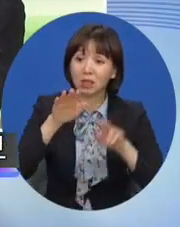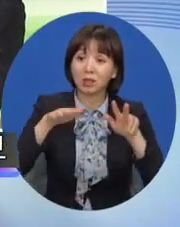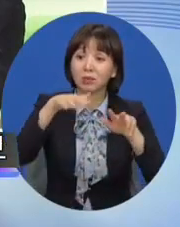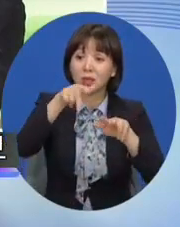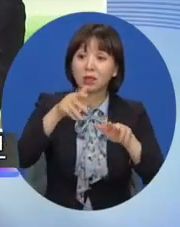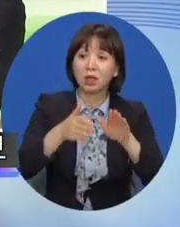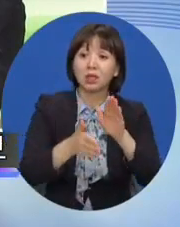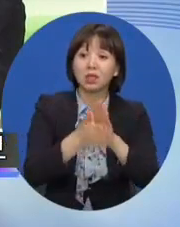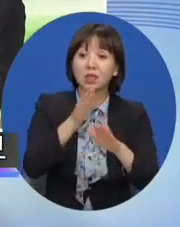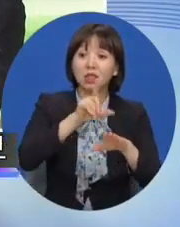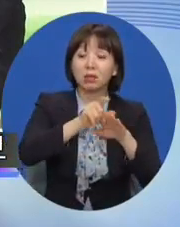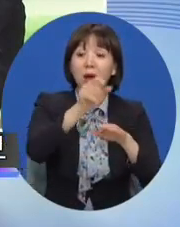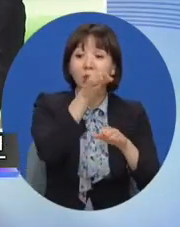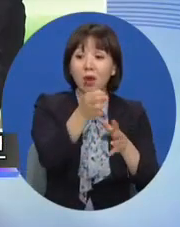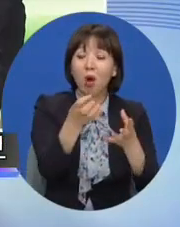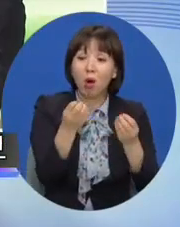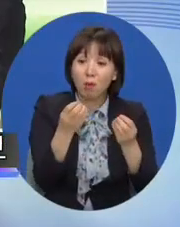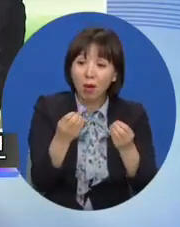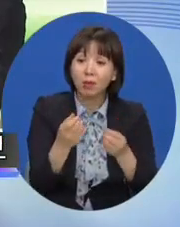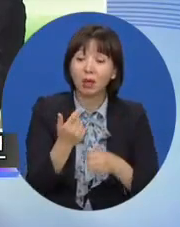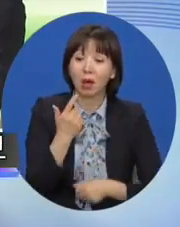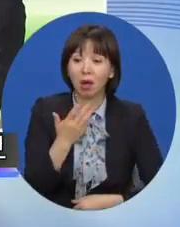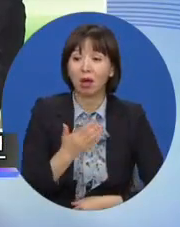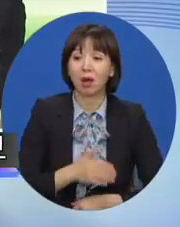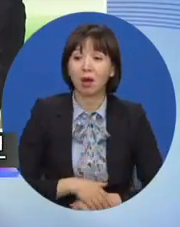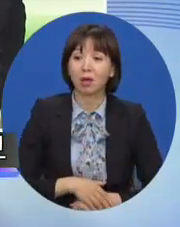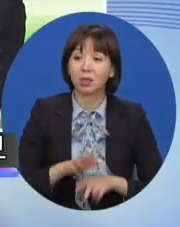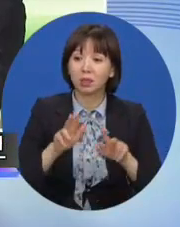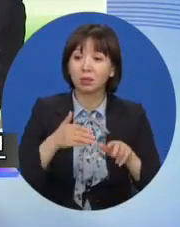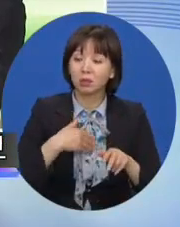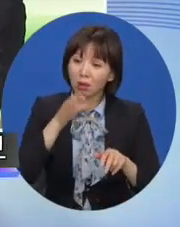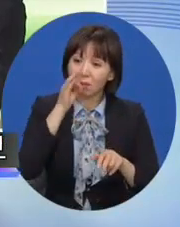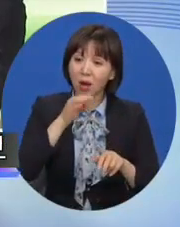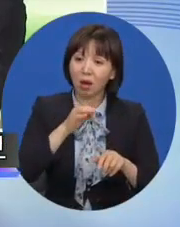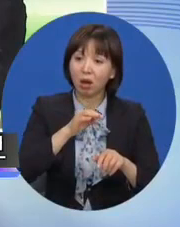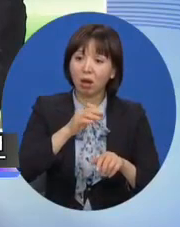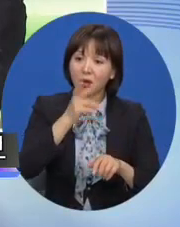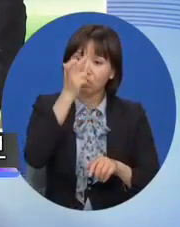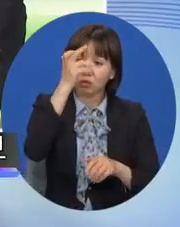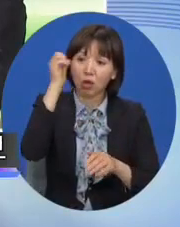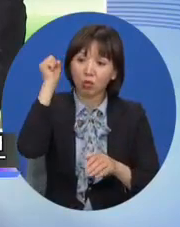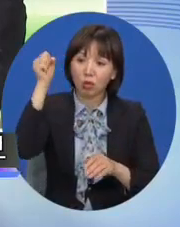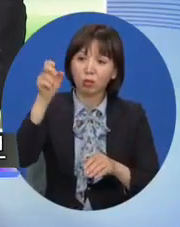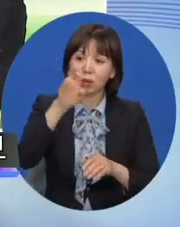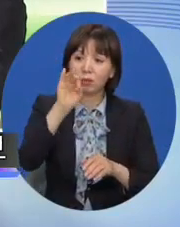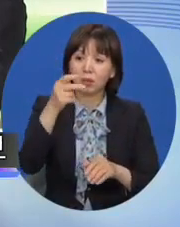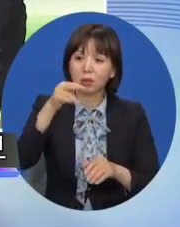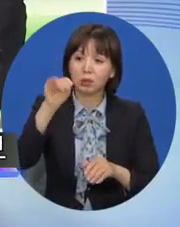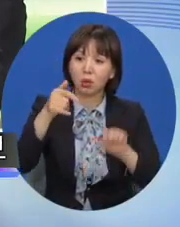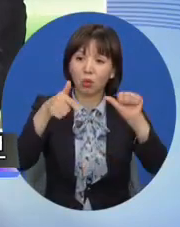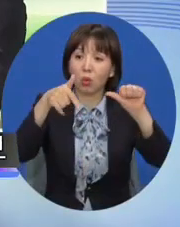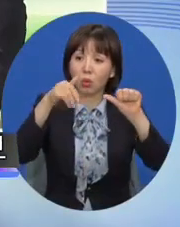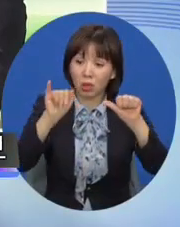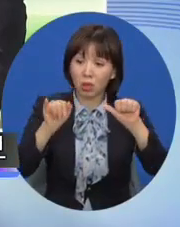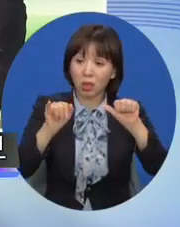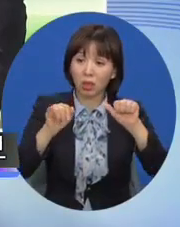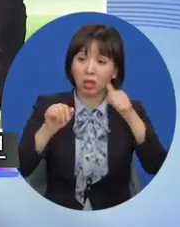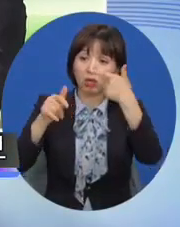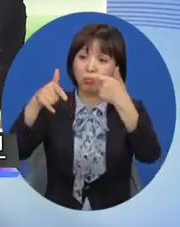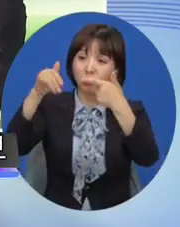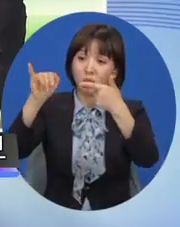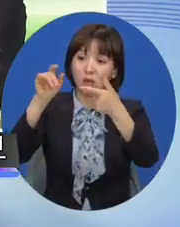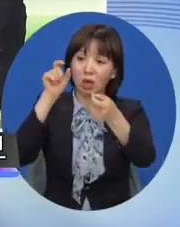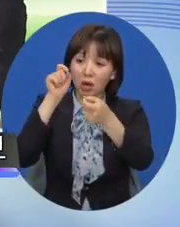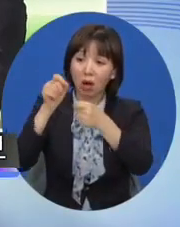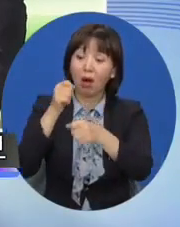지방비가 얼마고 지금 총 가져오신 금액은 얼마입니까? 지금 제가 보기에는 각종 최 후보님이 민선 5기, 6기 들어오면서 이제 앞으로